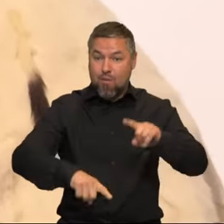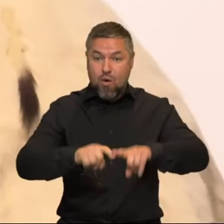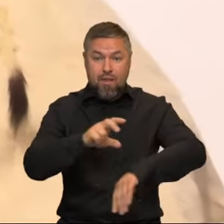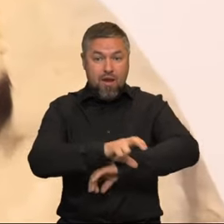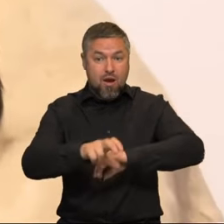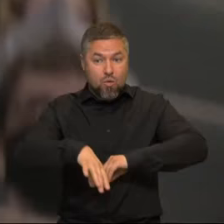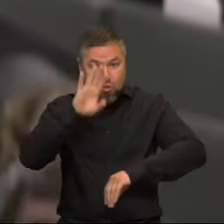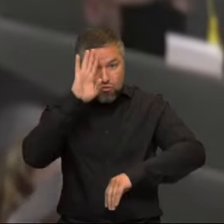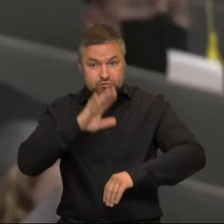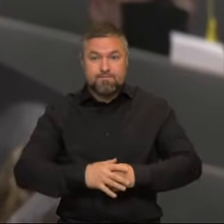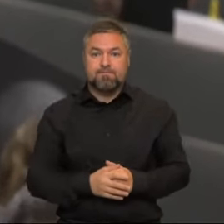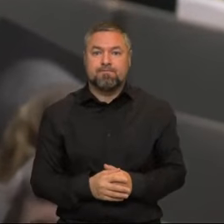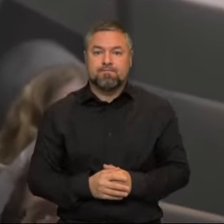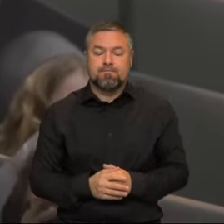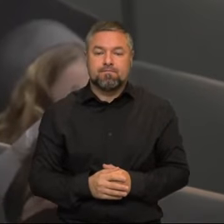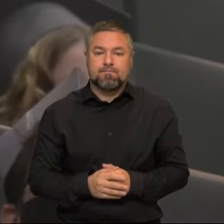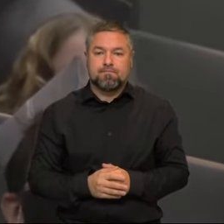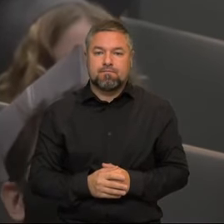Łódzkiej.